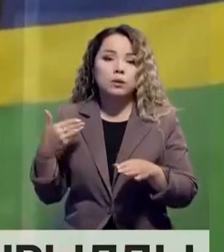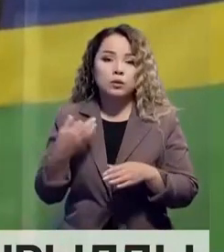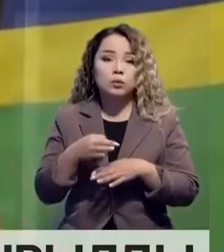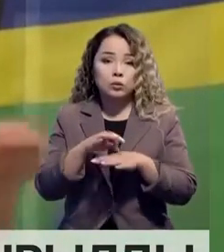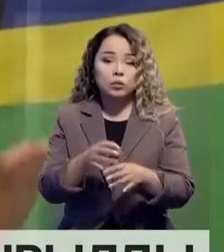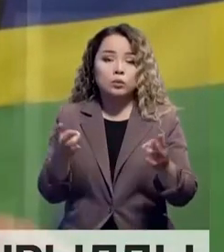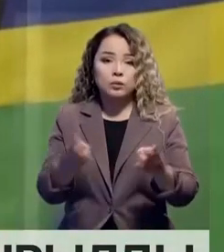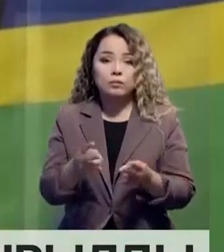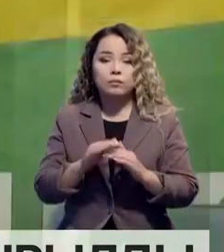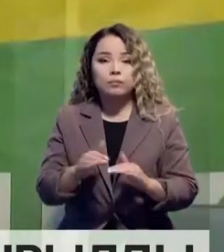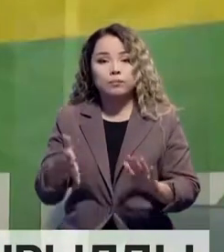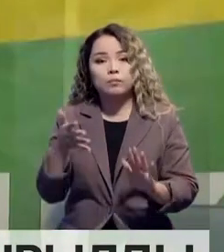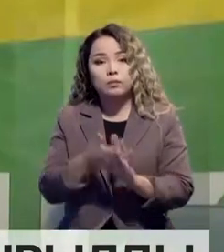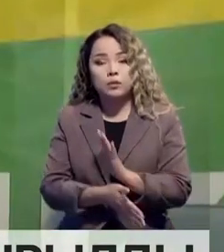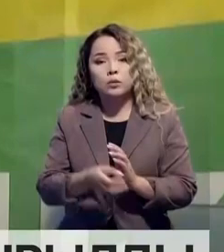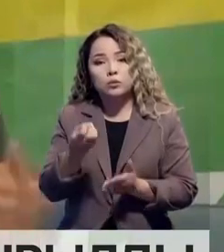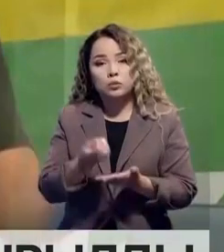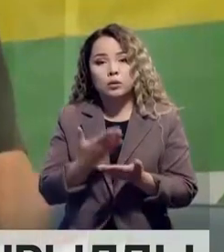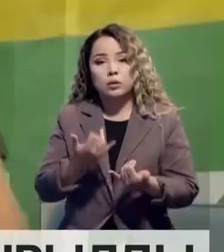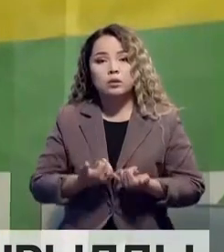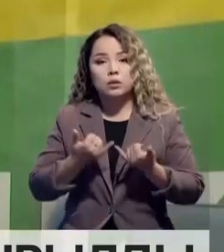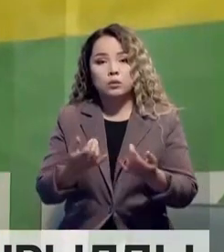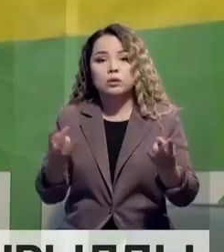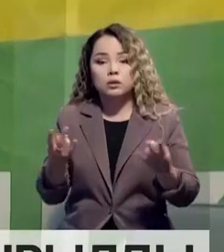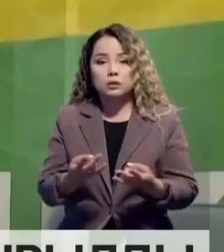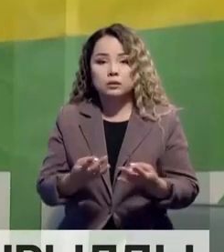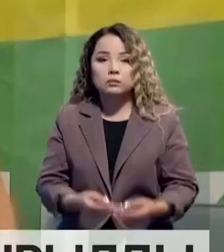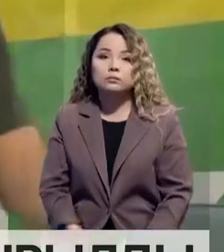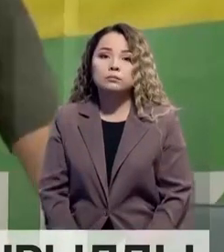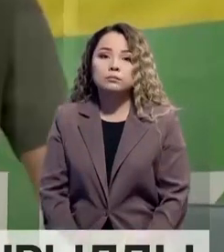олардың бойына осы құндылықтарды сіңіре алуымыз керек.